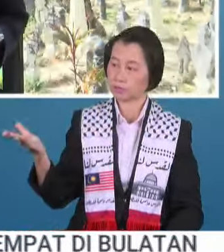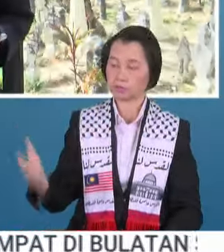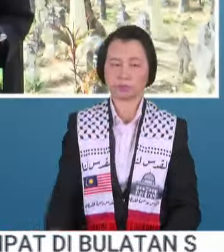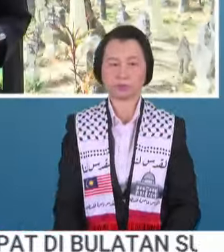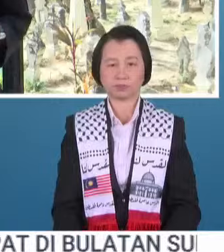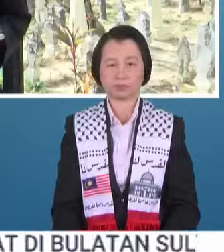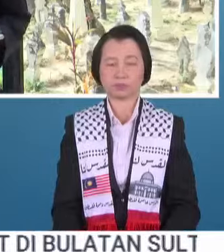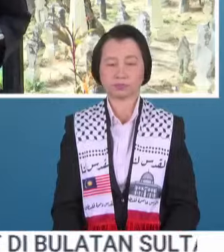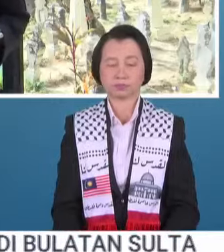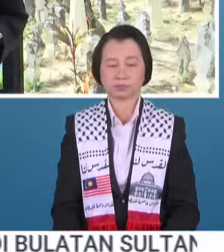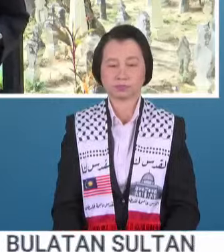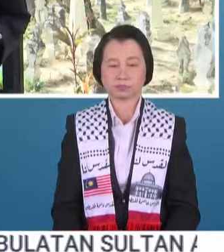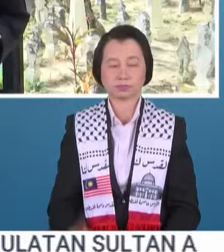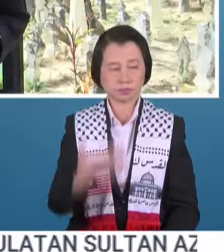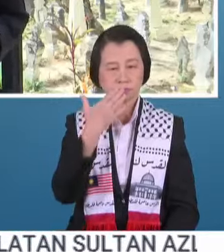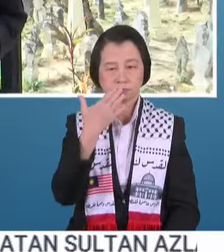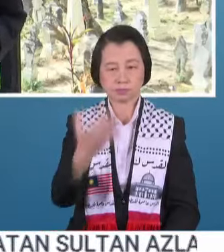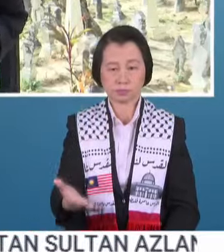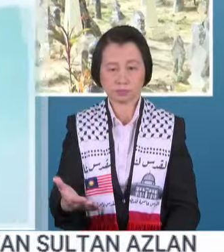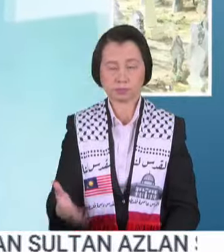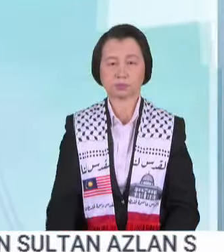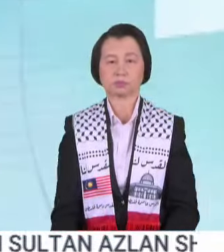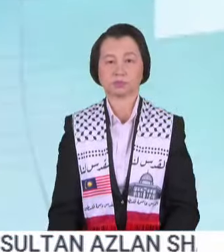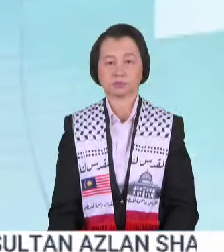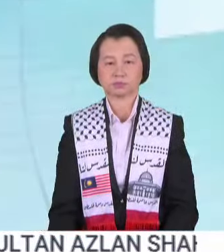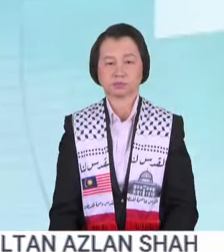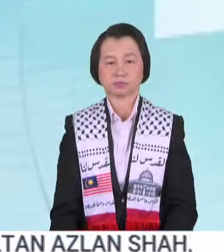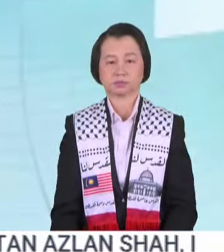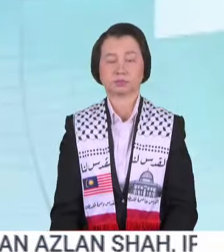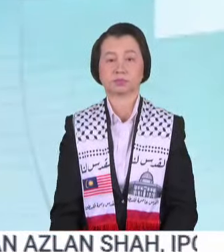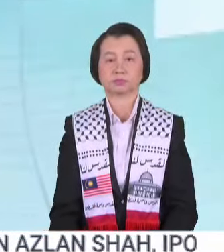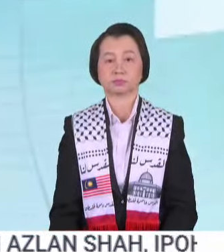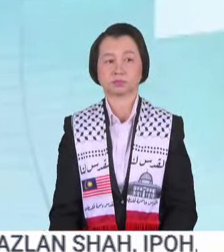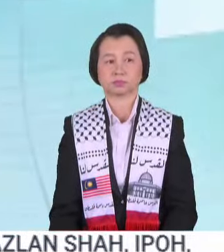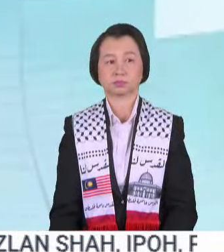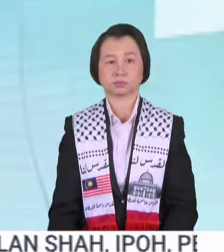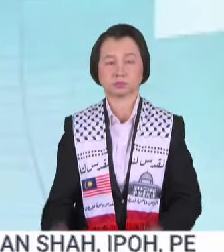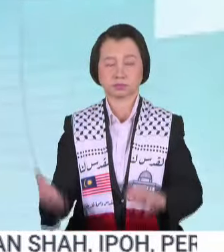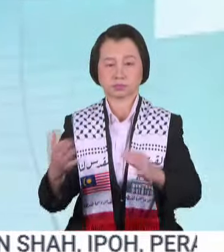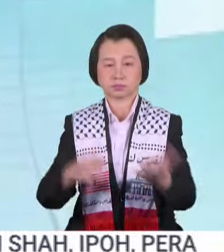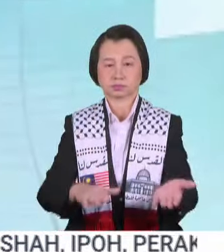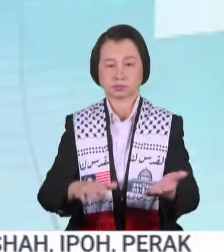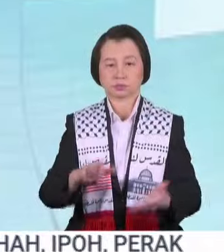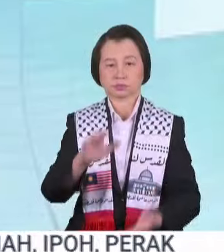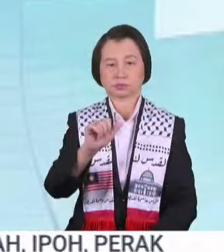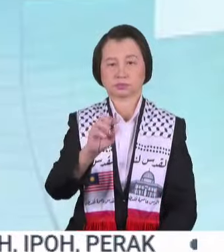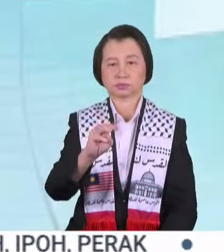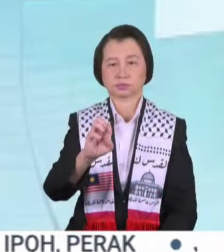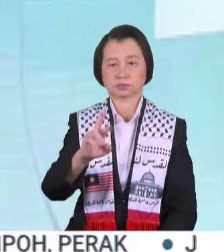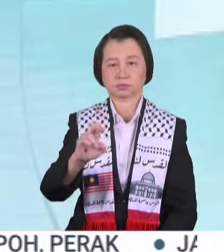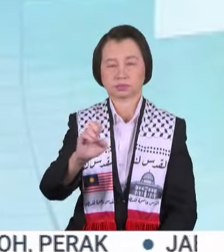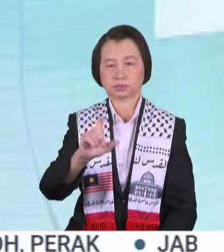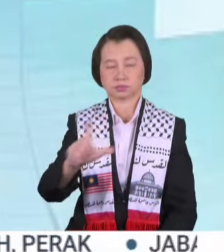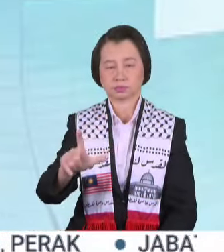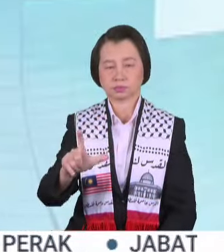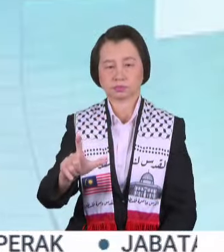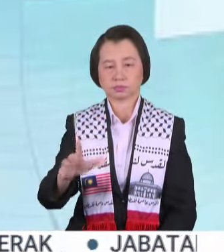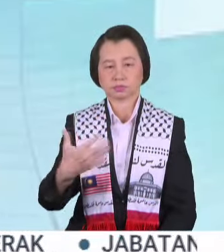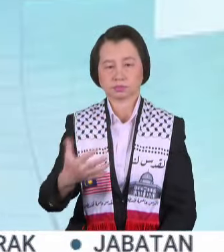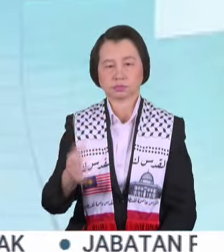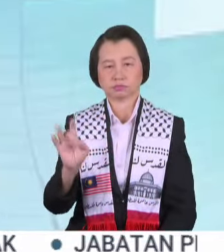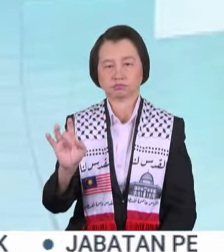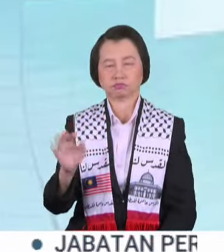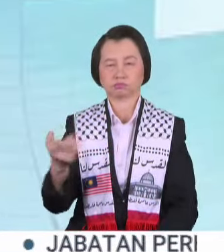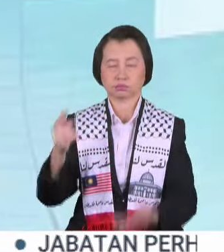kasih. Baik, terima kasih Syamila. Jenazah Allahyarham Muhammad Amirul Faris Muhammad Marzuki,